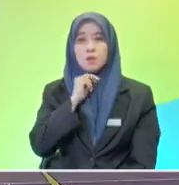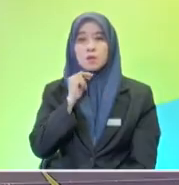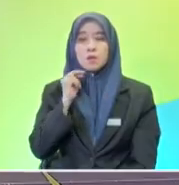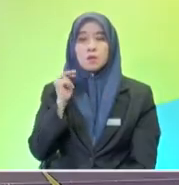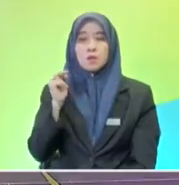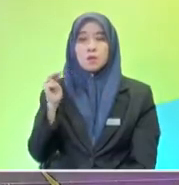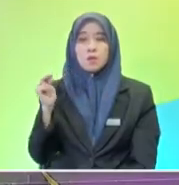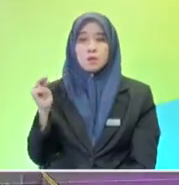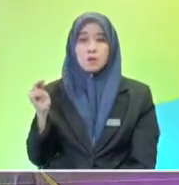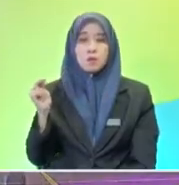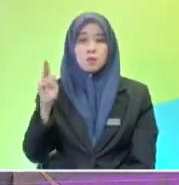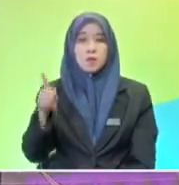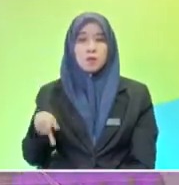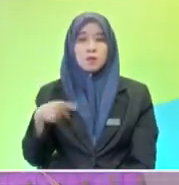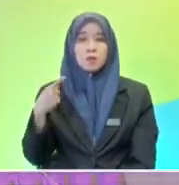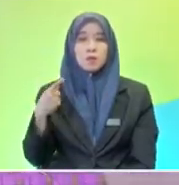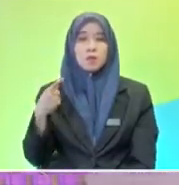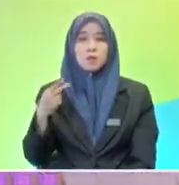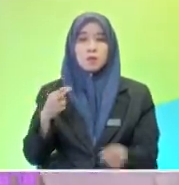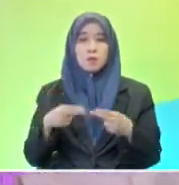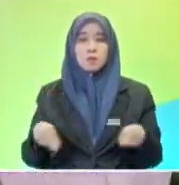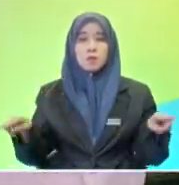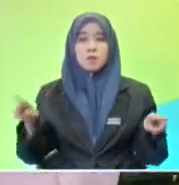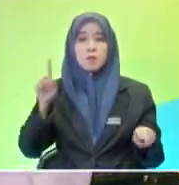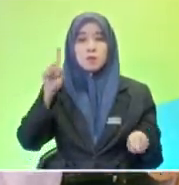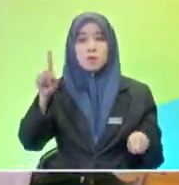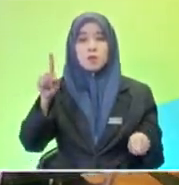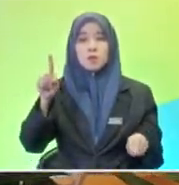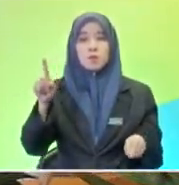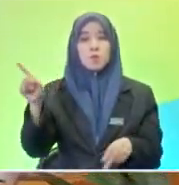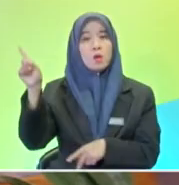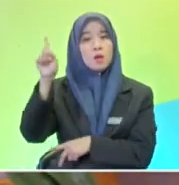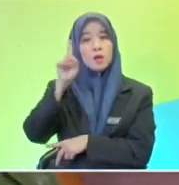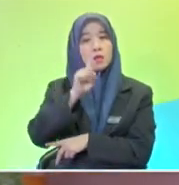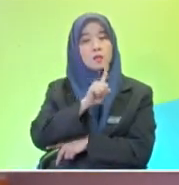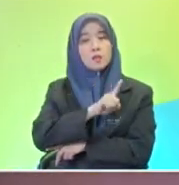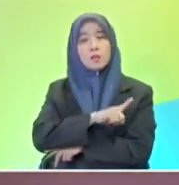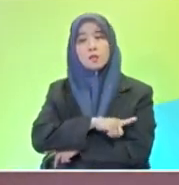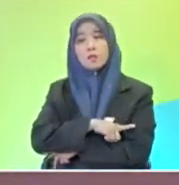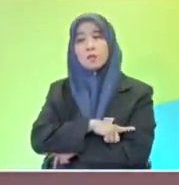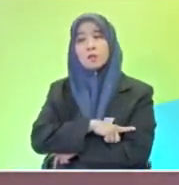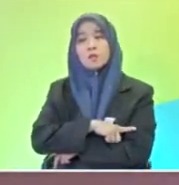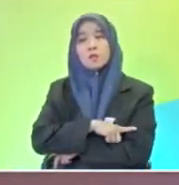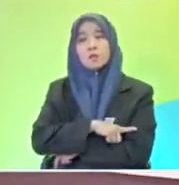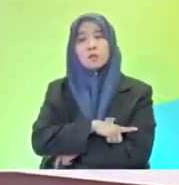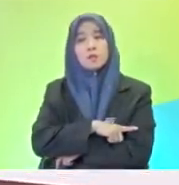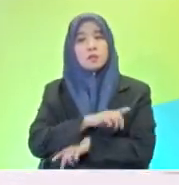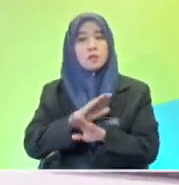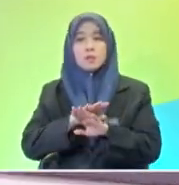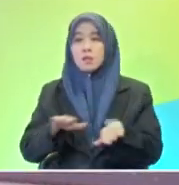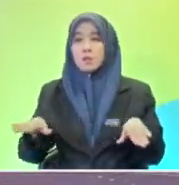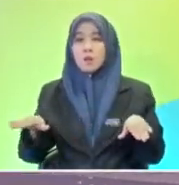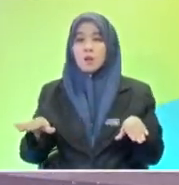nyawa pasti hilang suatu hari Tana